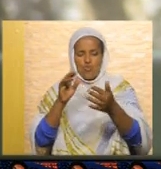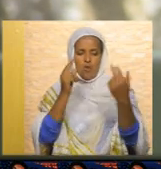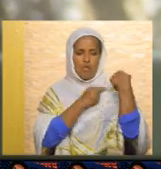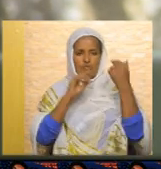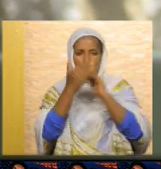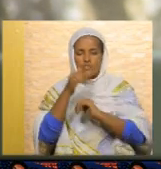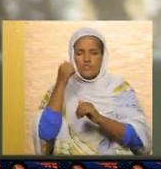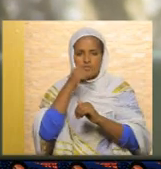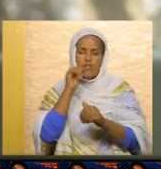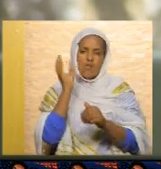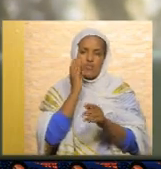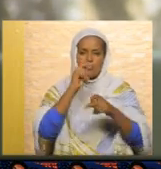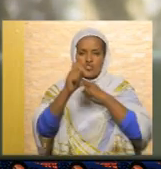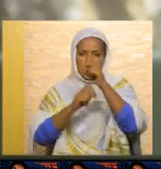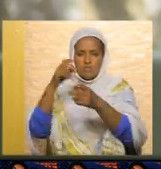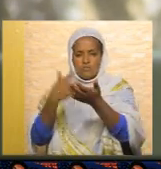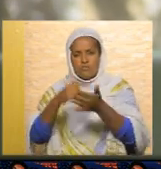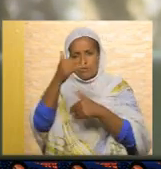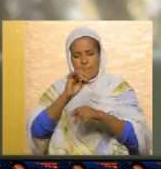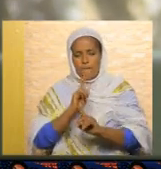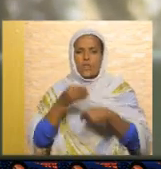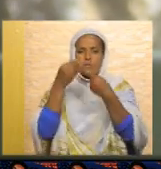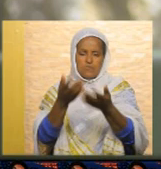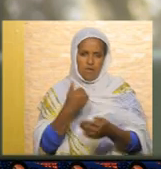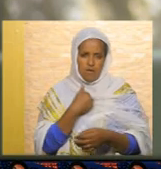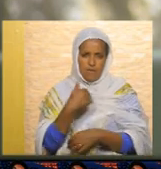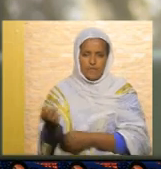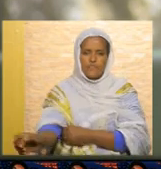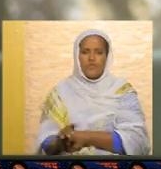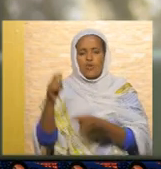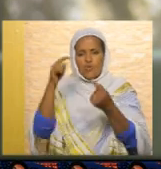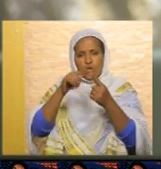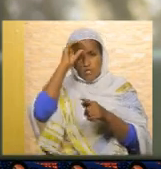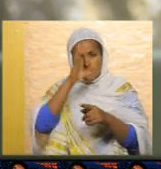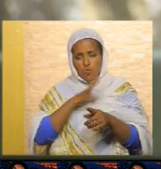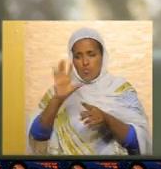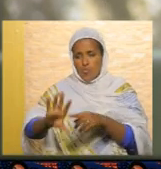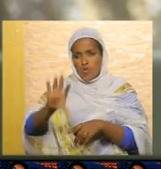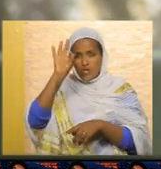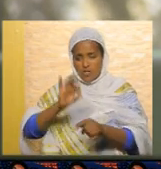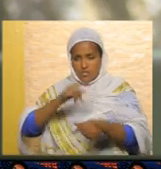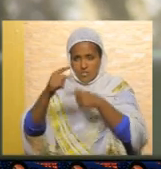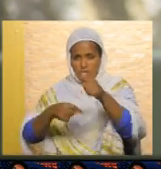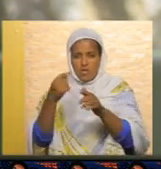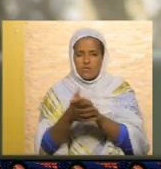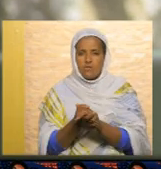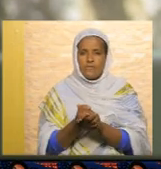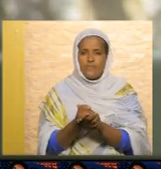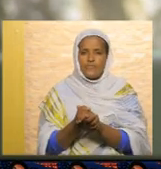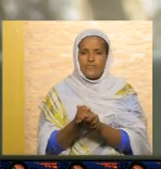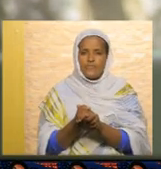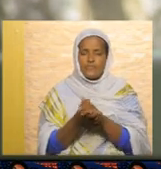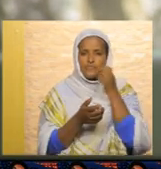ወንዶች 18ቱ እኩል አልተፈጠሩም ብለዋል። ዕፀ በለስን በመብላት እርግማኑ ተሰርዟል የሚሉ